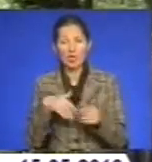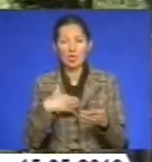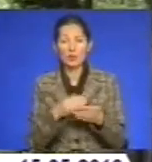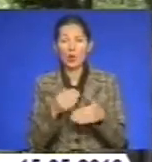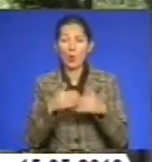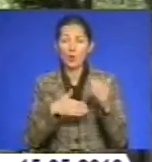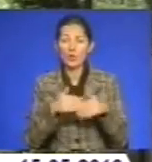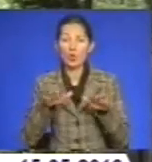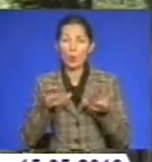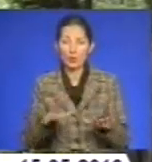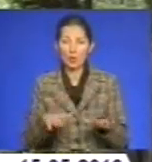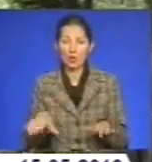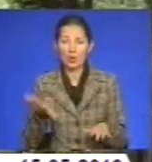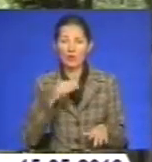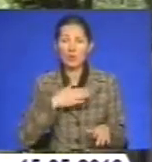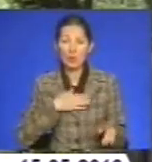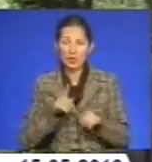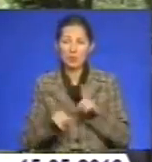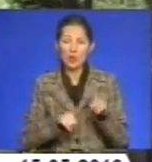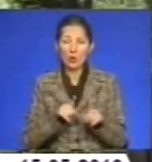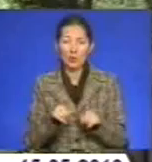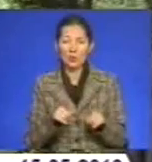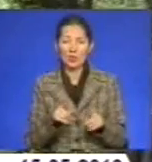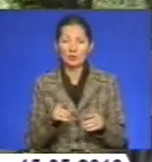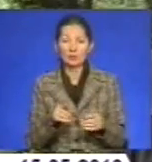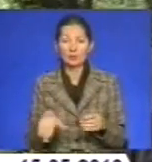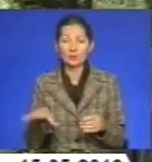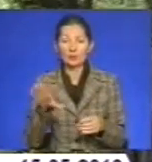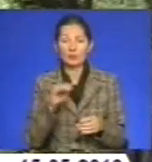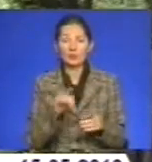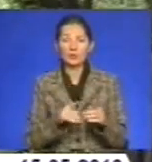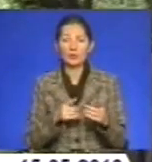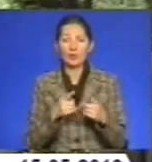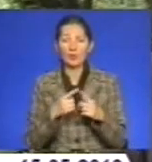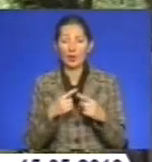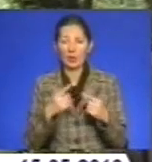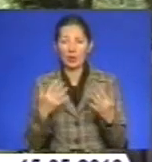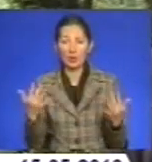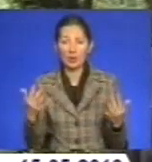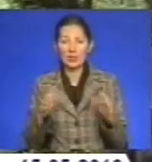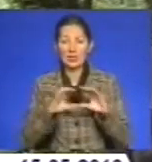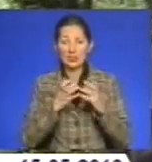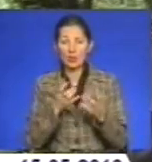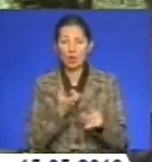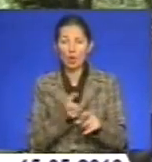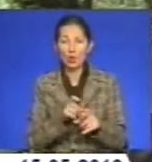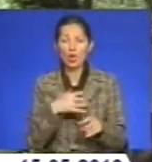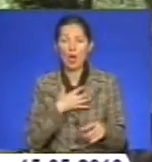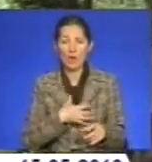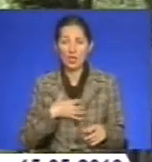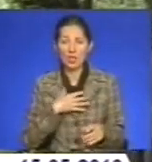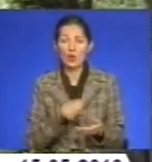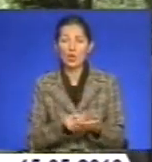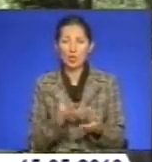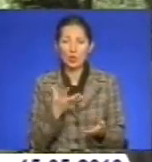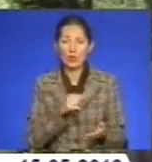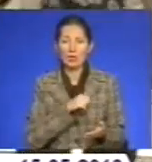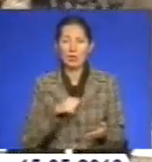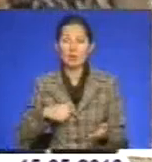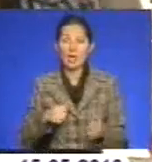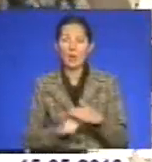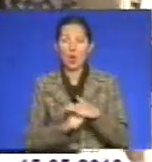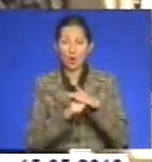професійну посаду. Так, ми всі змінюємося, і в цій мінливості світу дуже важливо навчитися цінувати самі основні певні